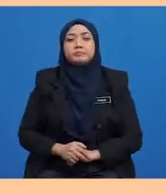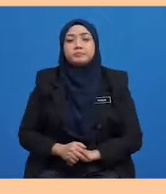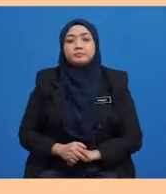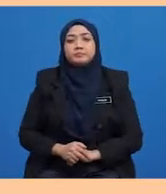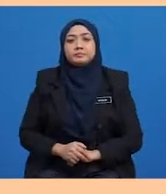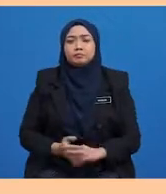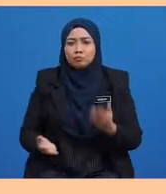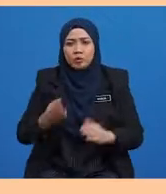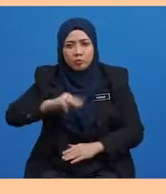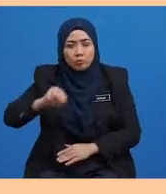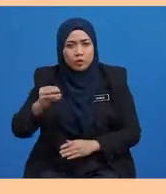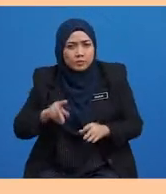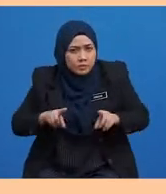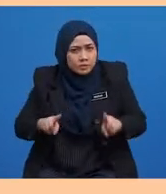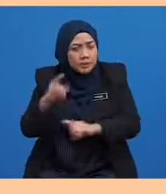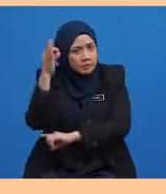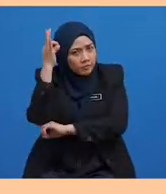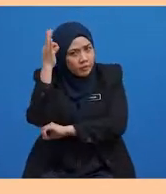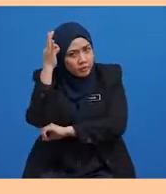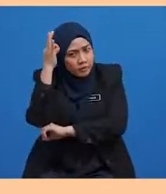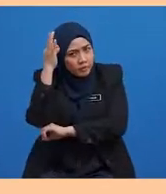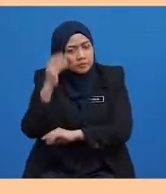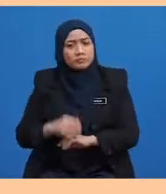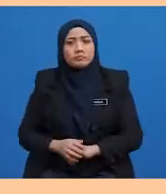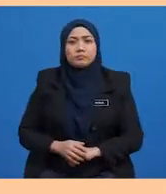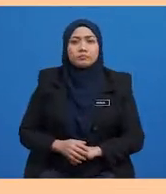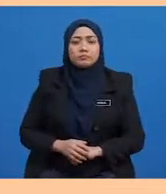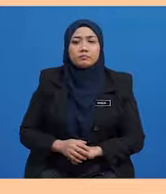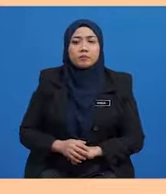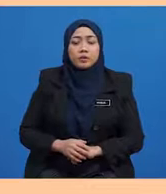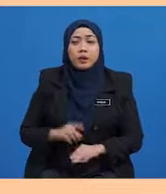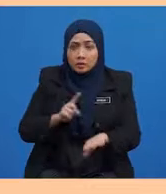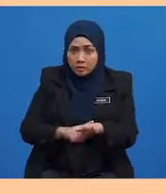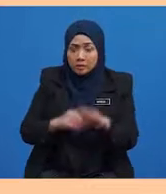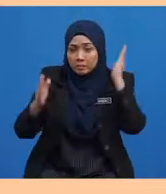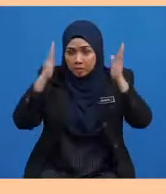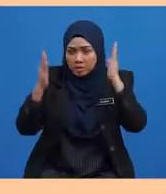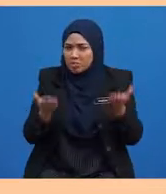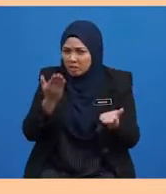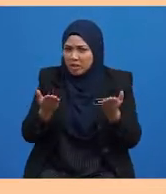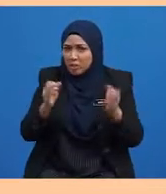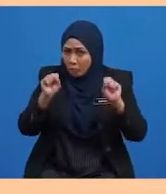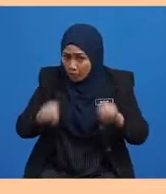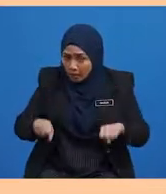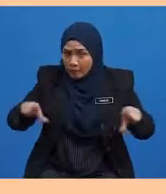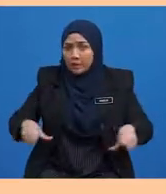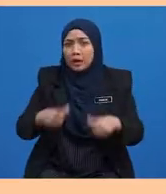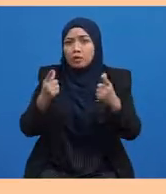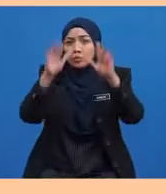sedang berfikir, adakah di Malaysia boleh berlaku hujan batu?